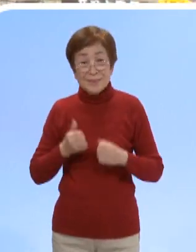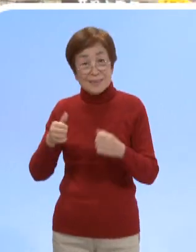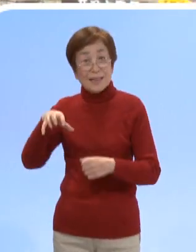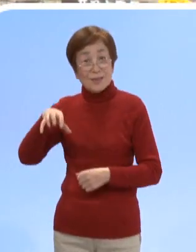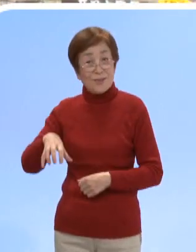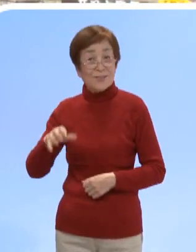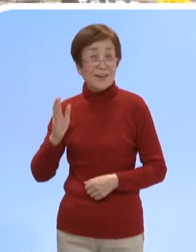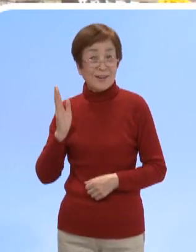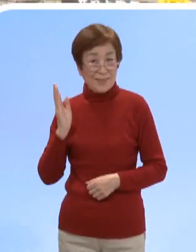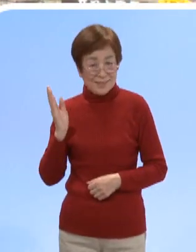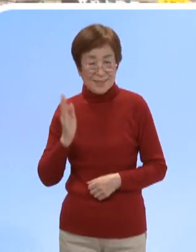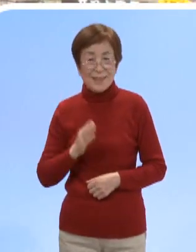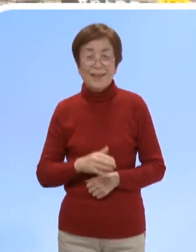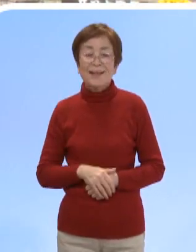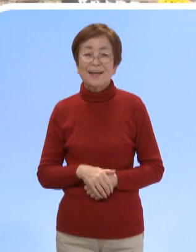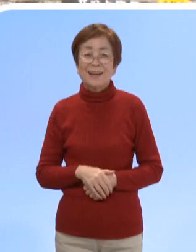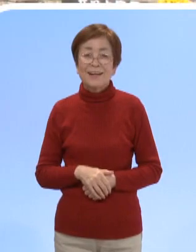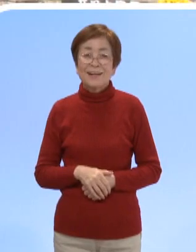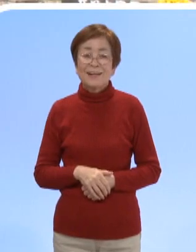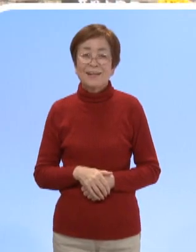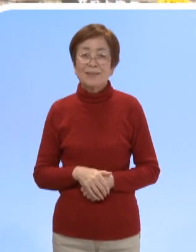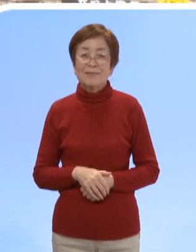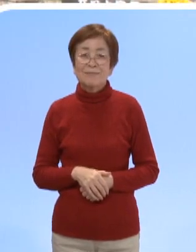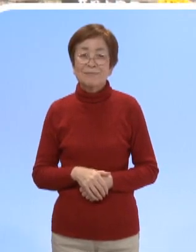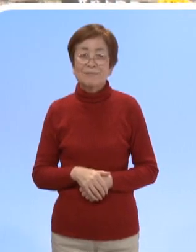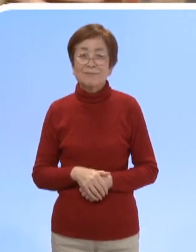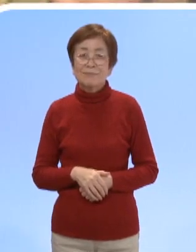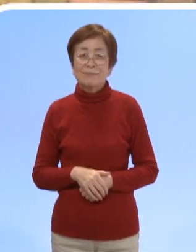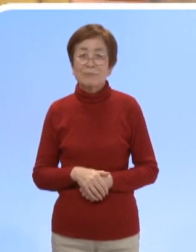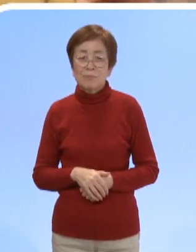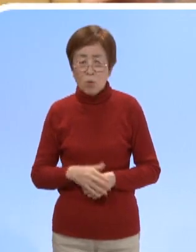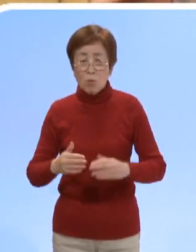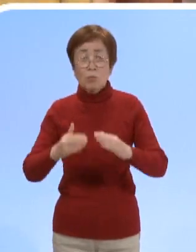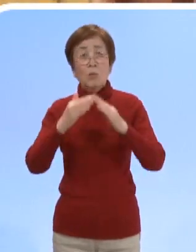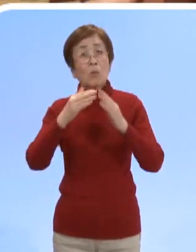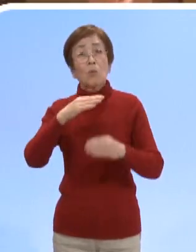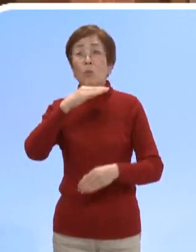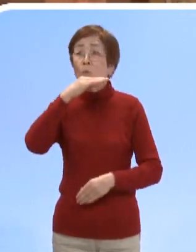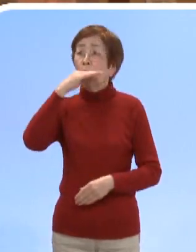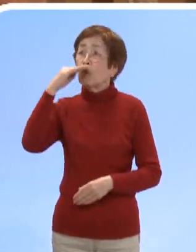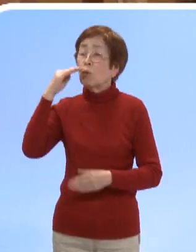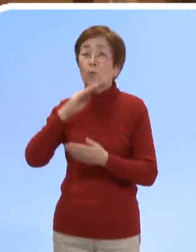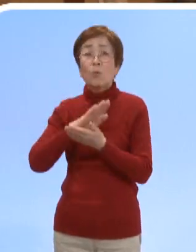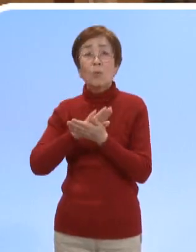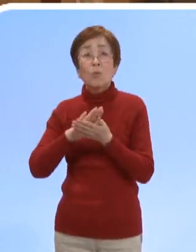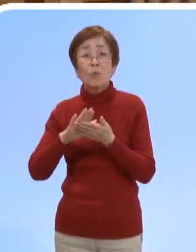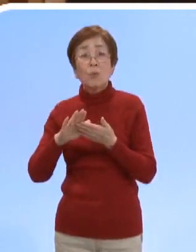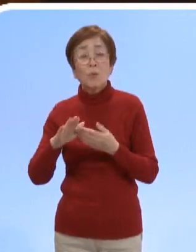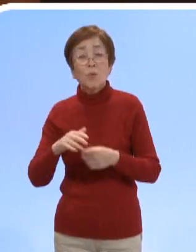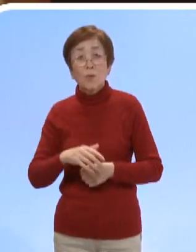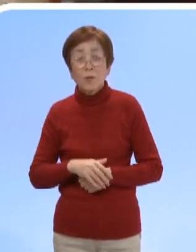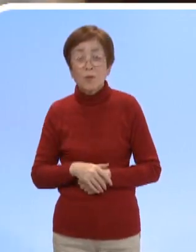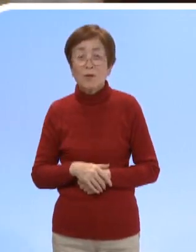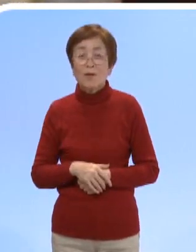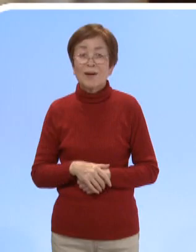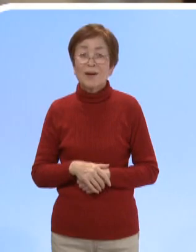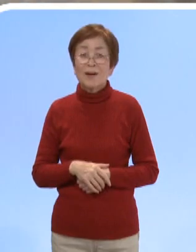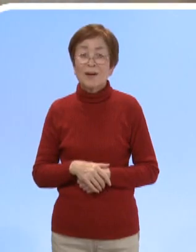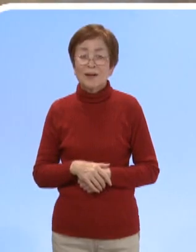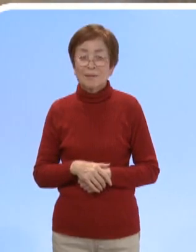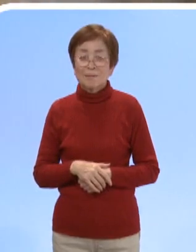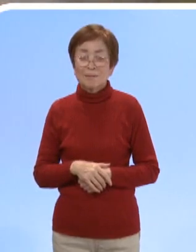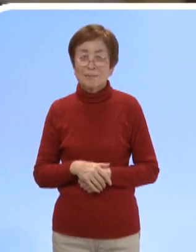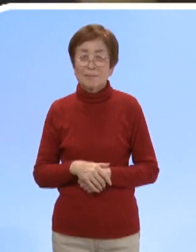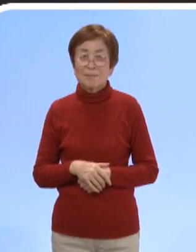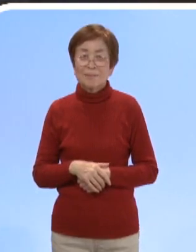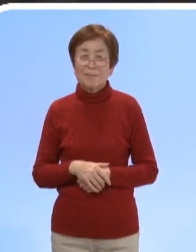のは丹波焼きの工房金戸窯。 ちょっといい雰囲気やね。 すごい素敵。こんにちは。 こんに